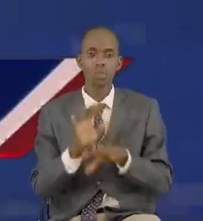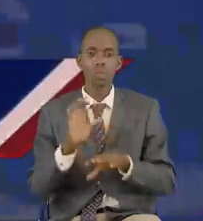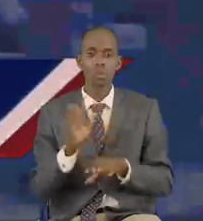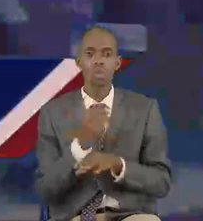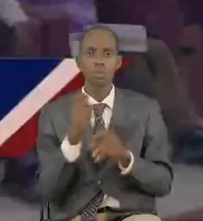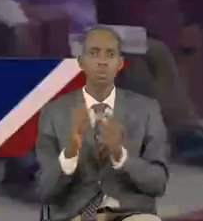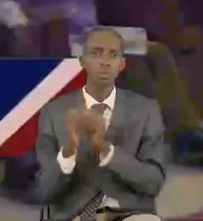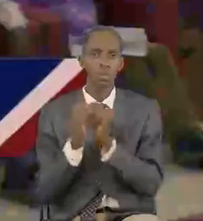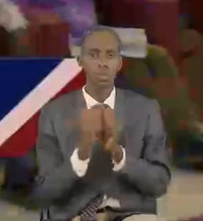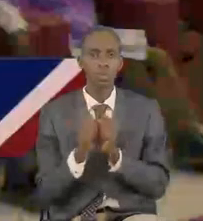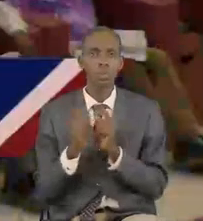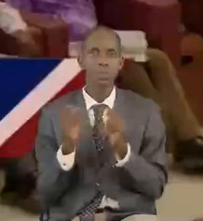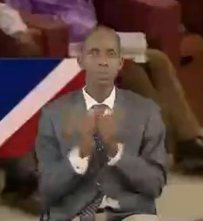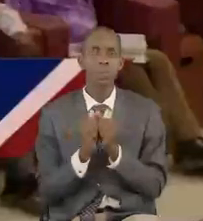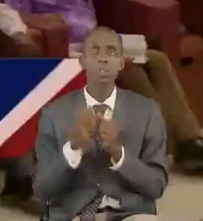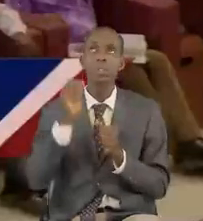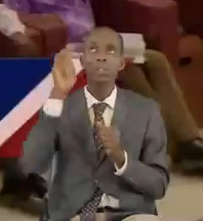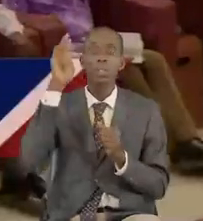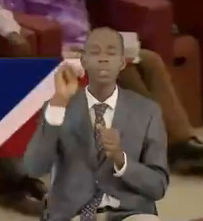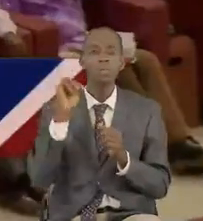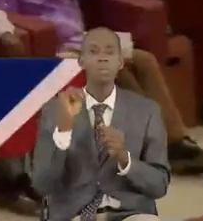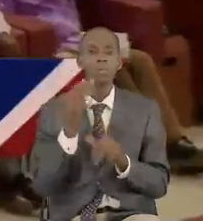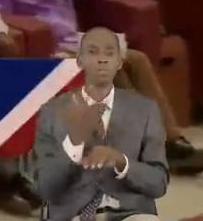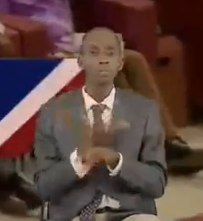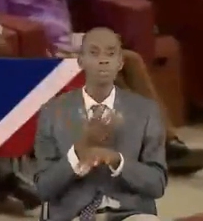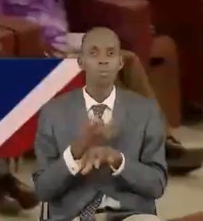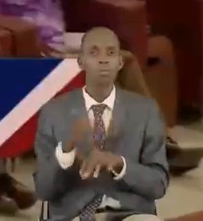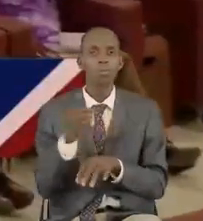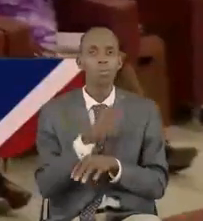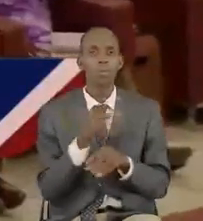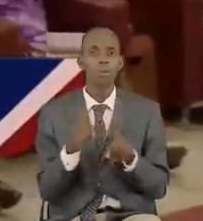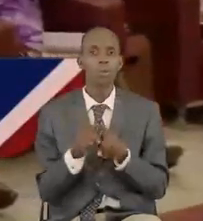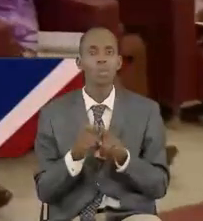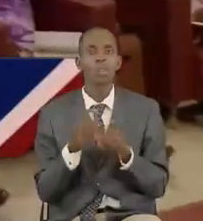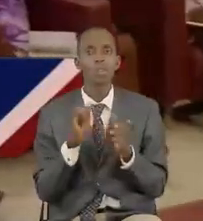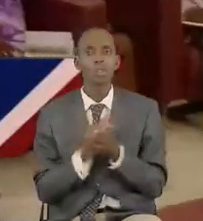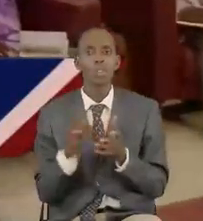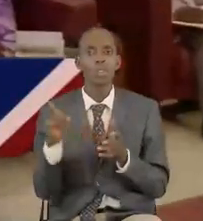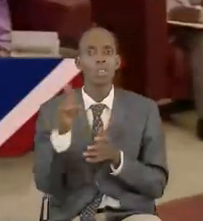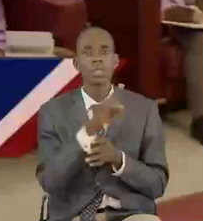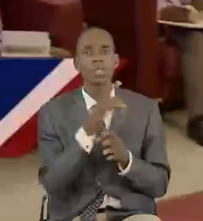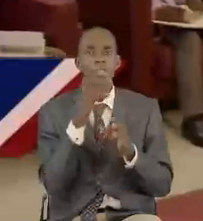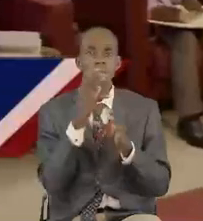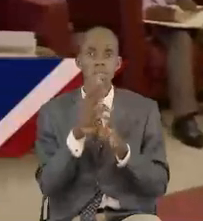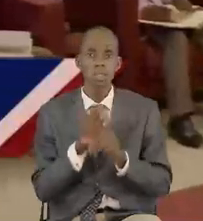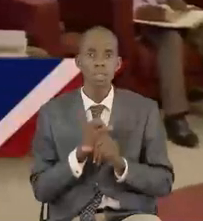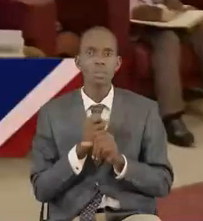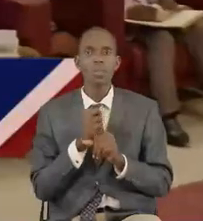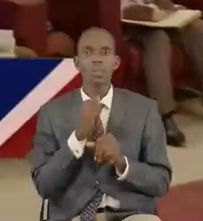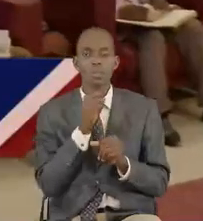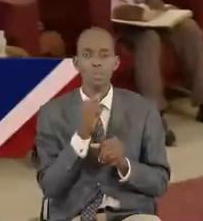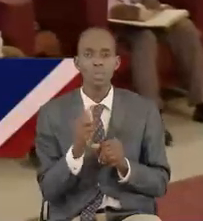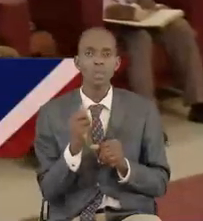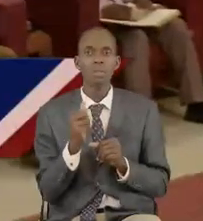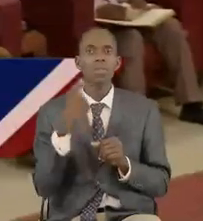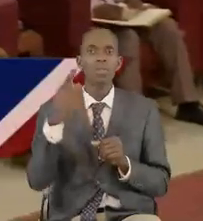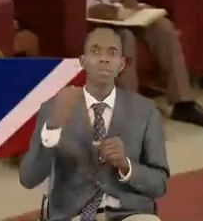Dieu nous vous exotons à ne pas recevoir la grâce de Dieu